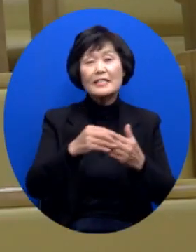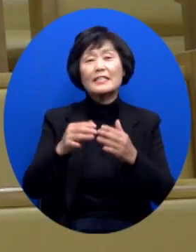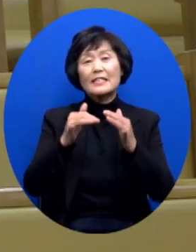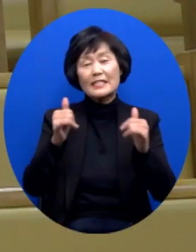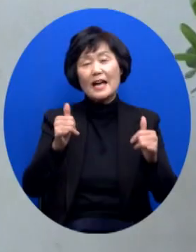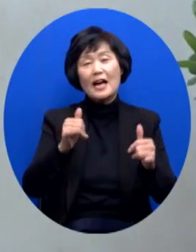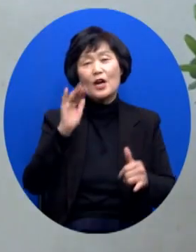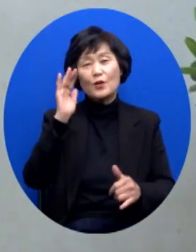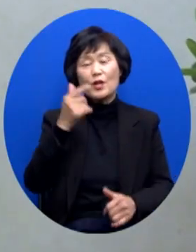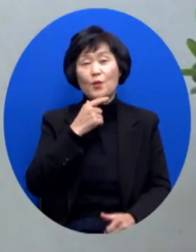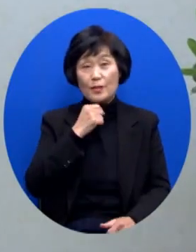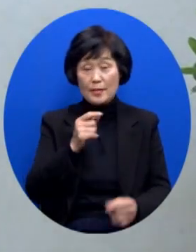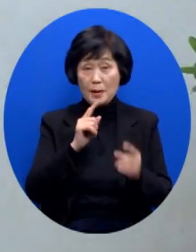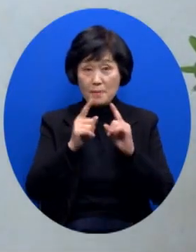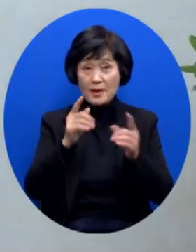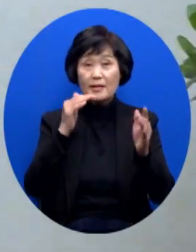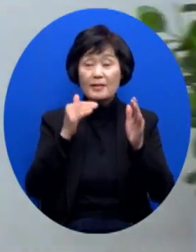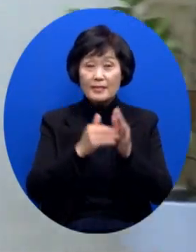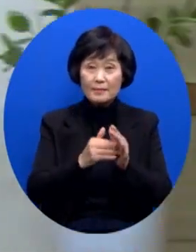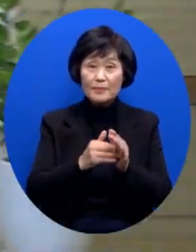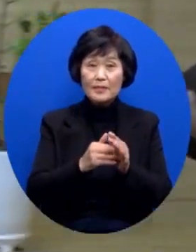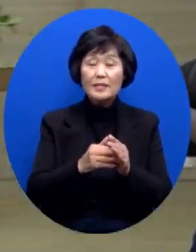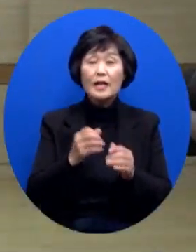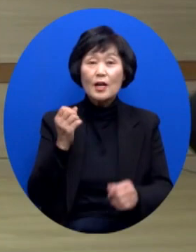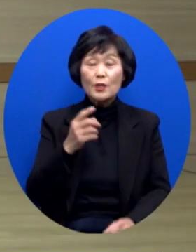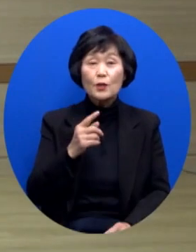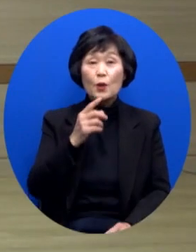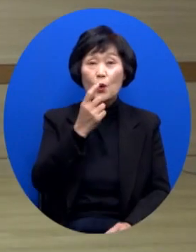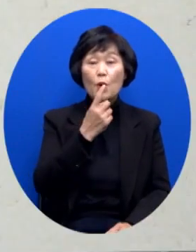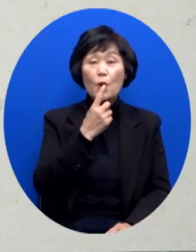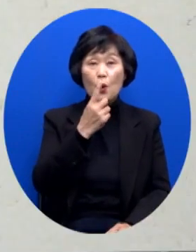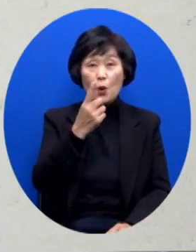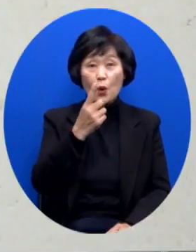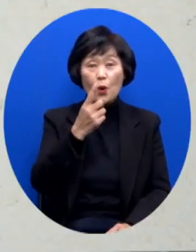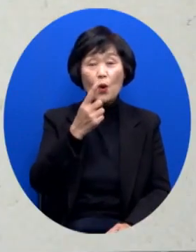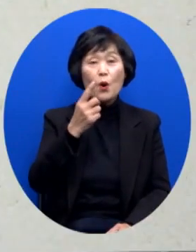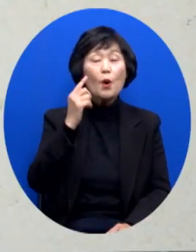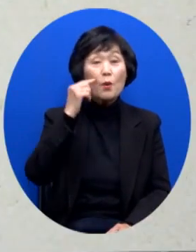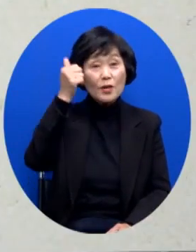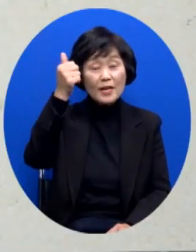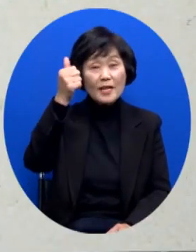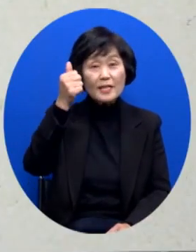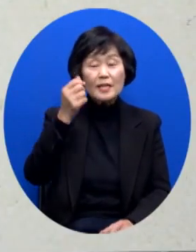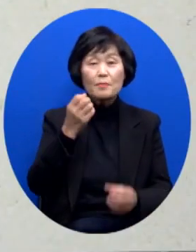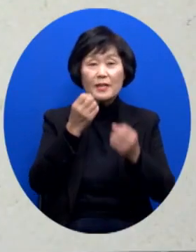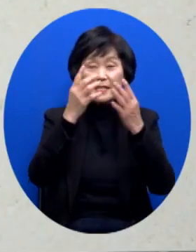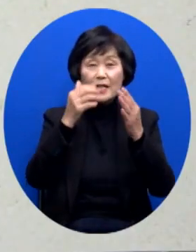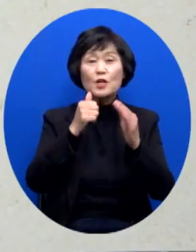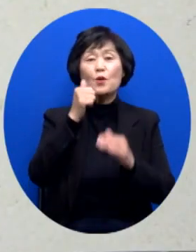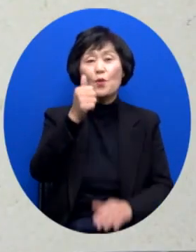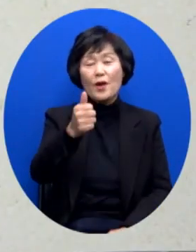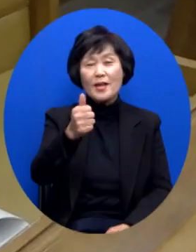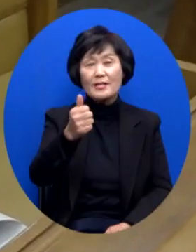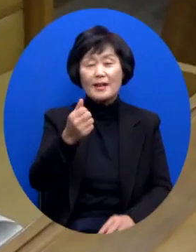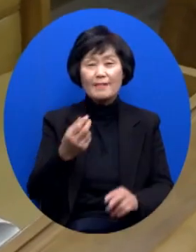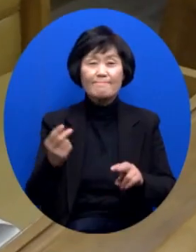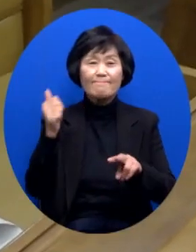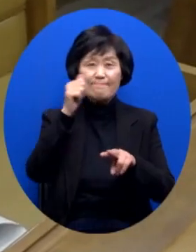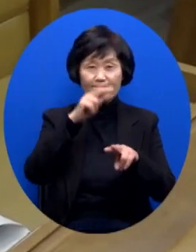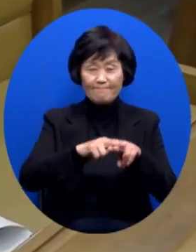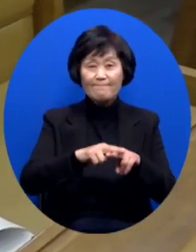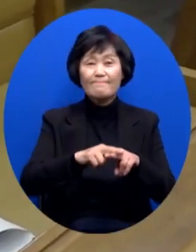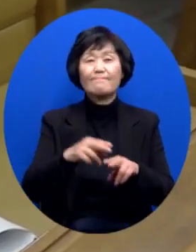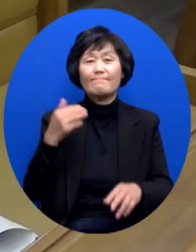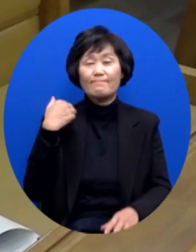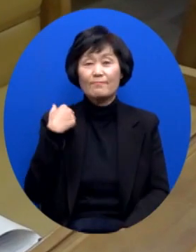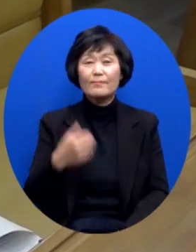말했습니다. 이어 JG그룹 회장 오환선 장로가 신임 회장으로 취임했습니다. 앞으로 CEO 선교회는 매달 셋째